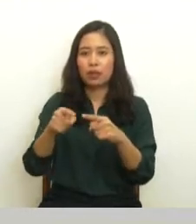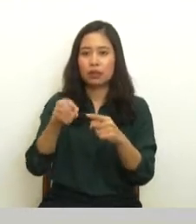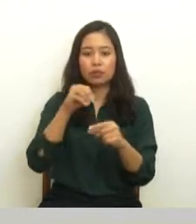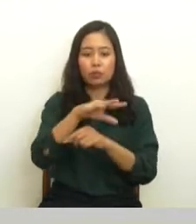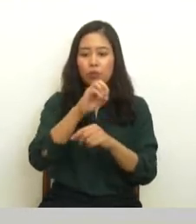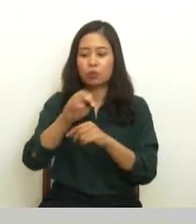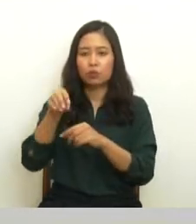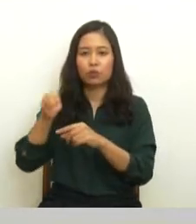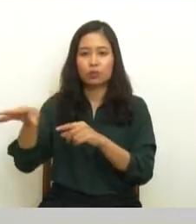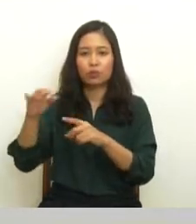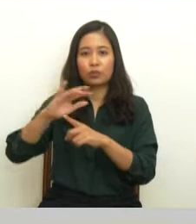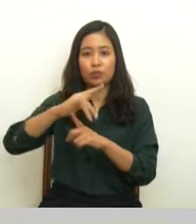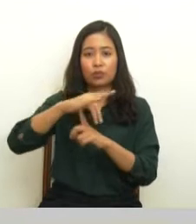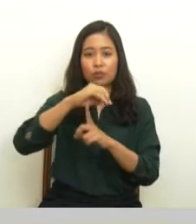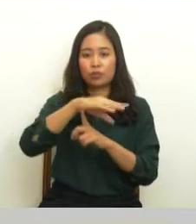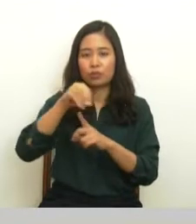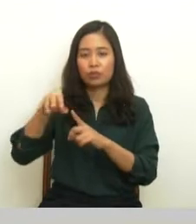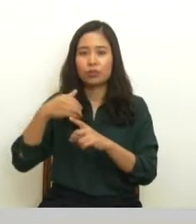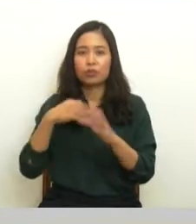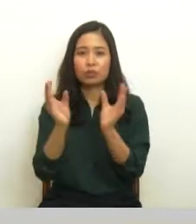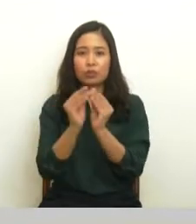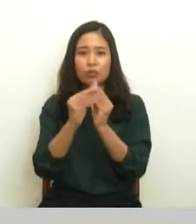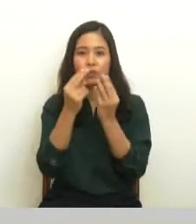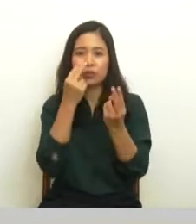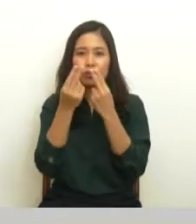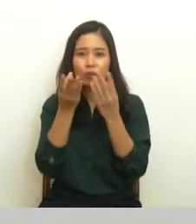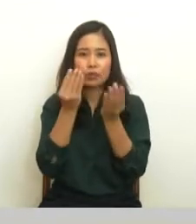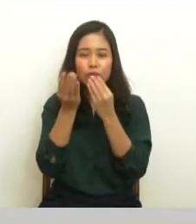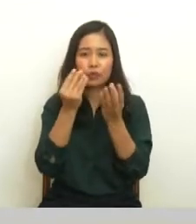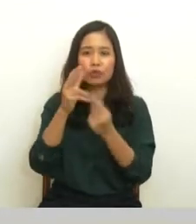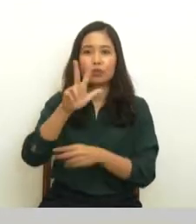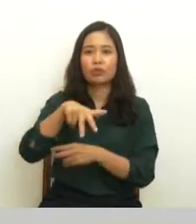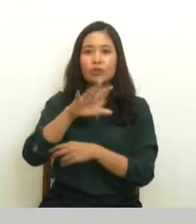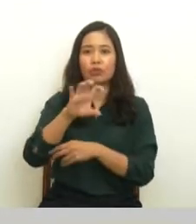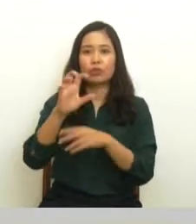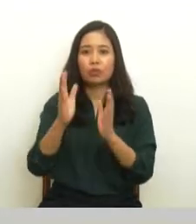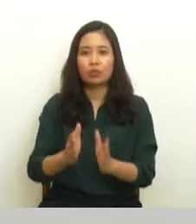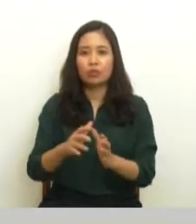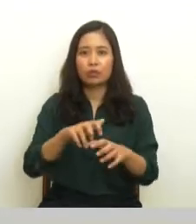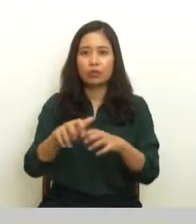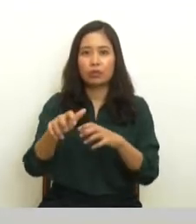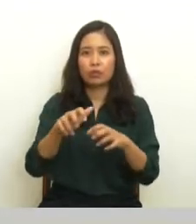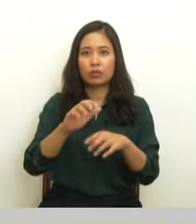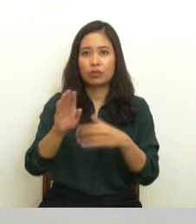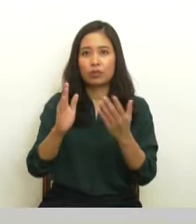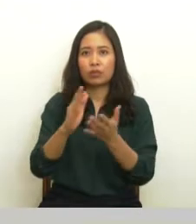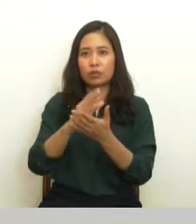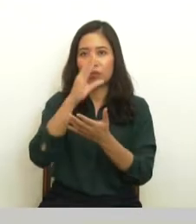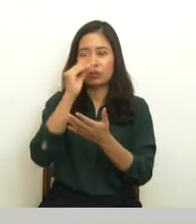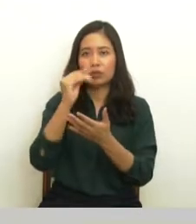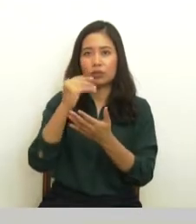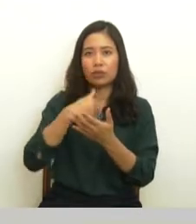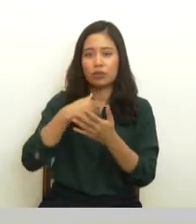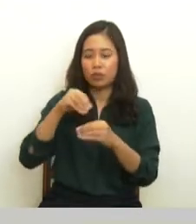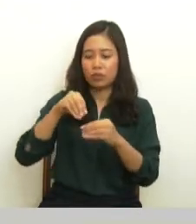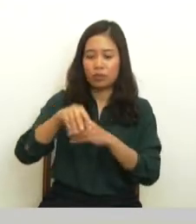ทั้งงานนะคะมีผู้เขารมรับชมประมาณ 3,500 คน็มาจาก LN ต่างๆ 238 เกลอขาย